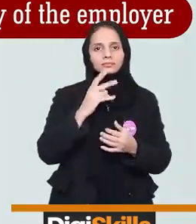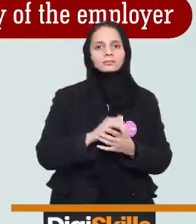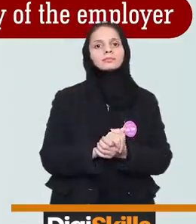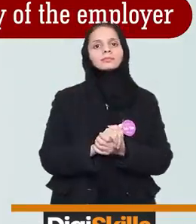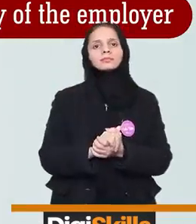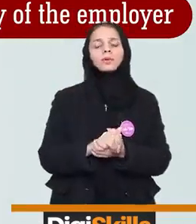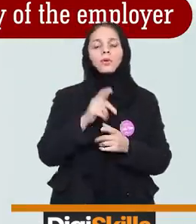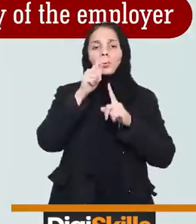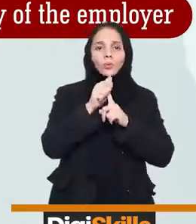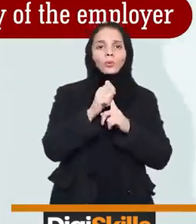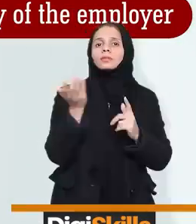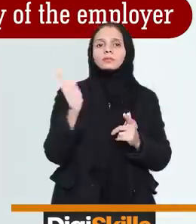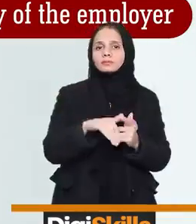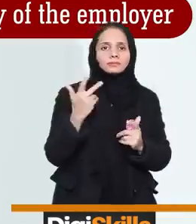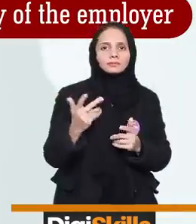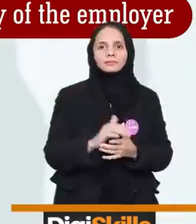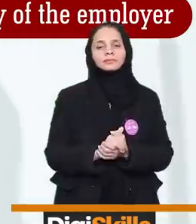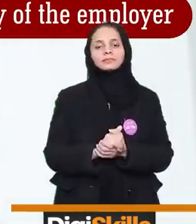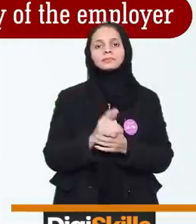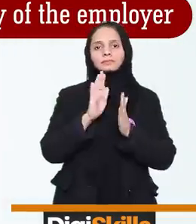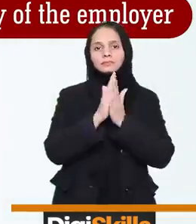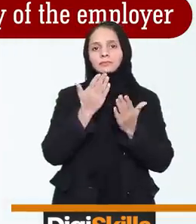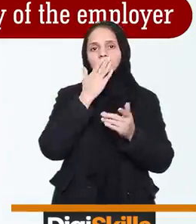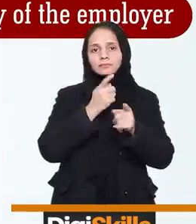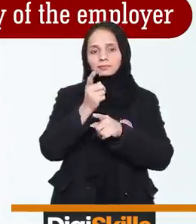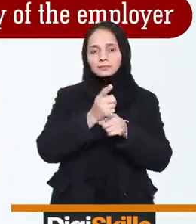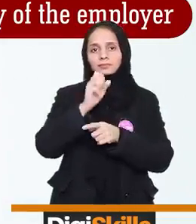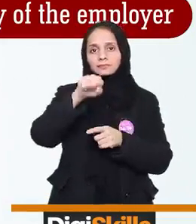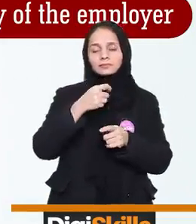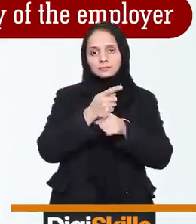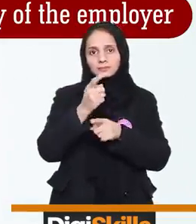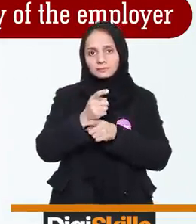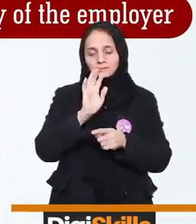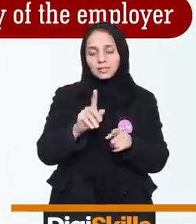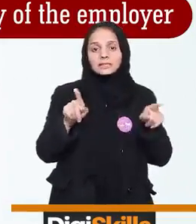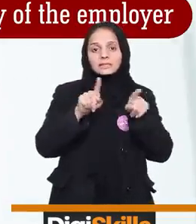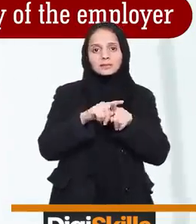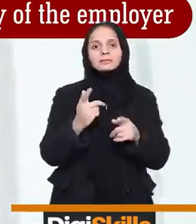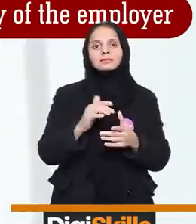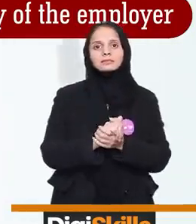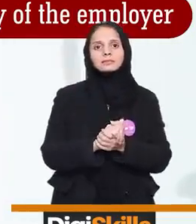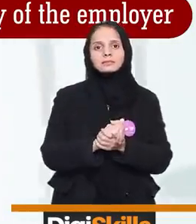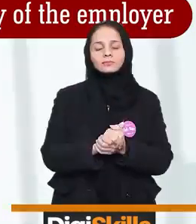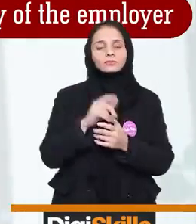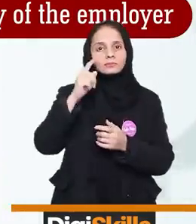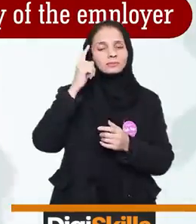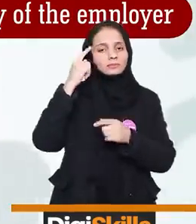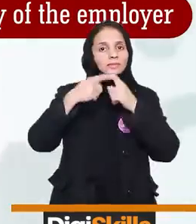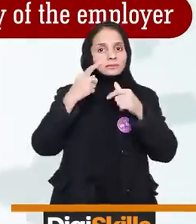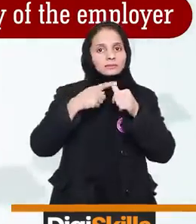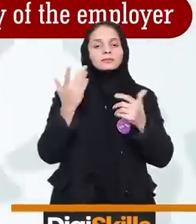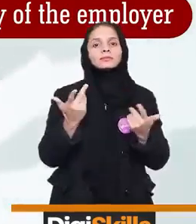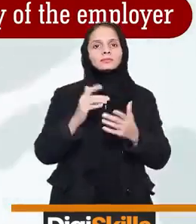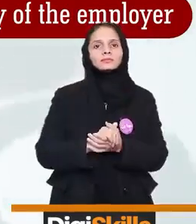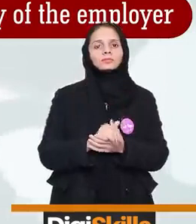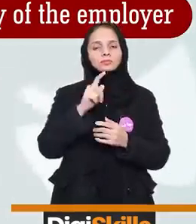سب سے امپورٹنٹ بات جو اس کورس میں ہم نے سیکھنی ہے اکٹھے، تھرو انٹریکٹیو